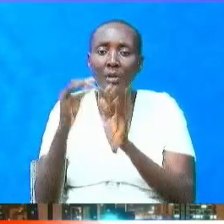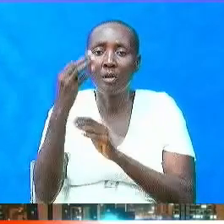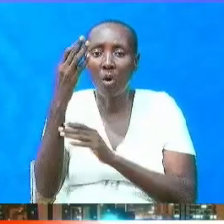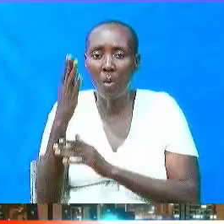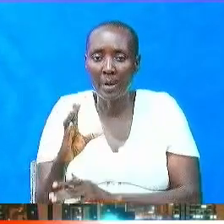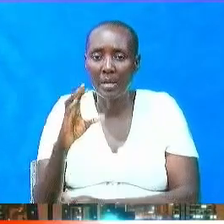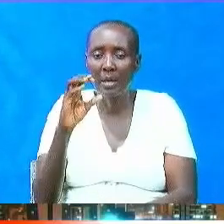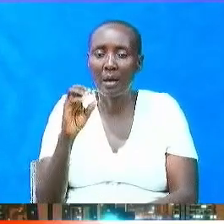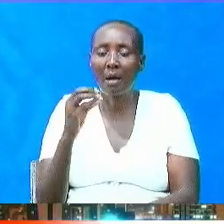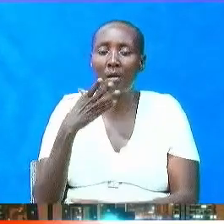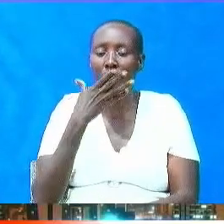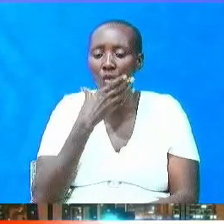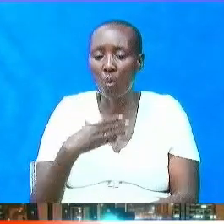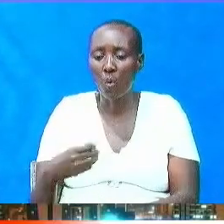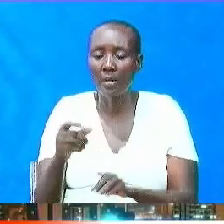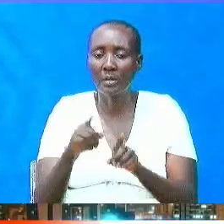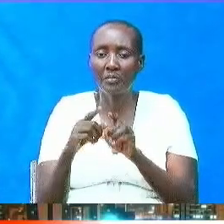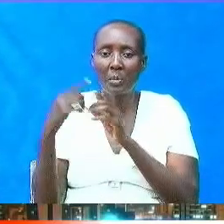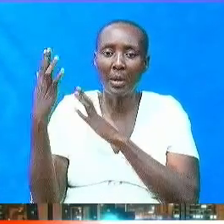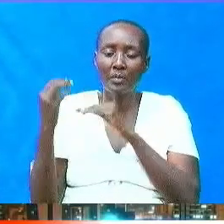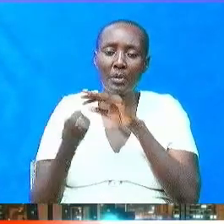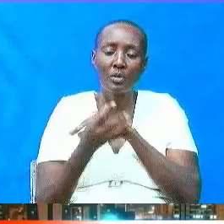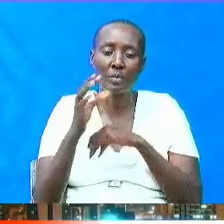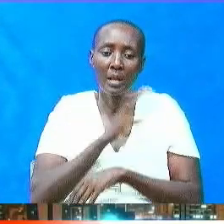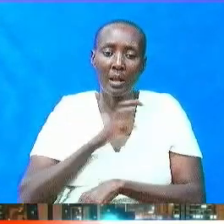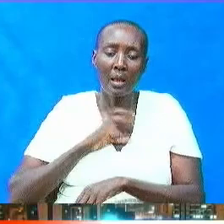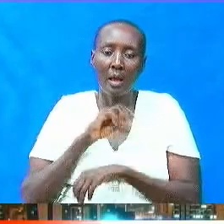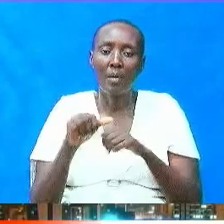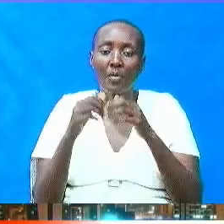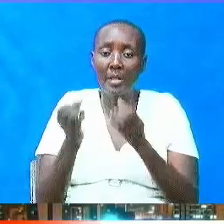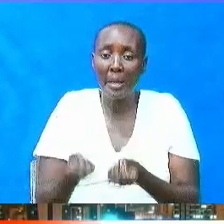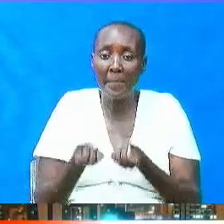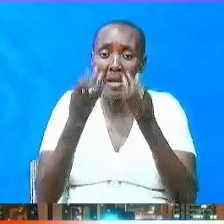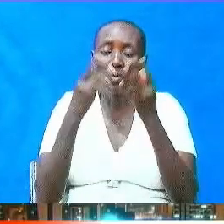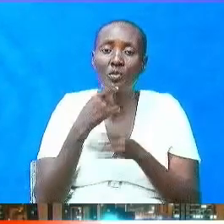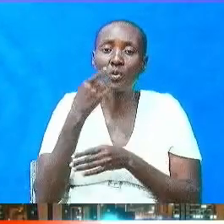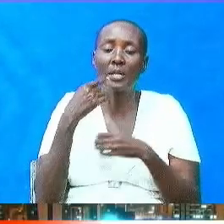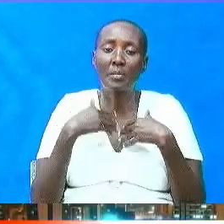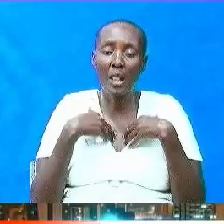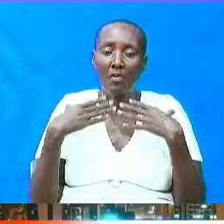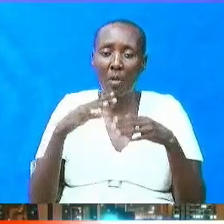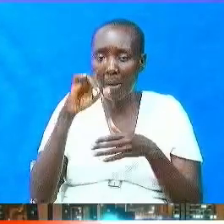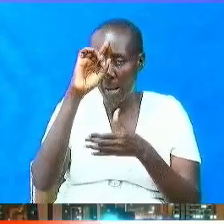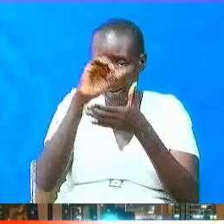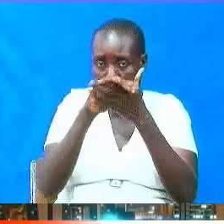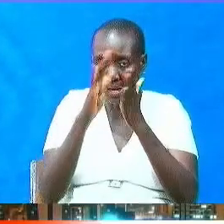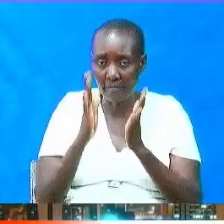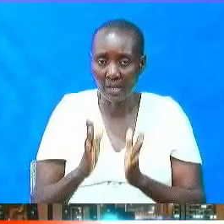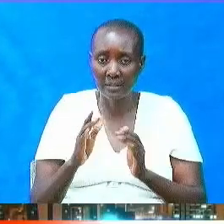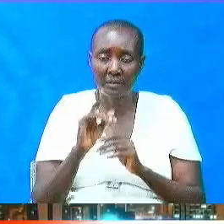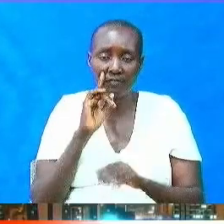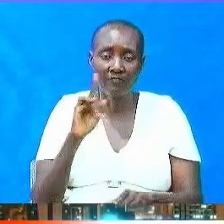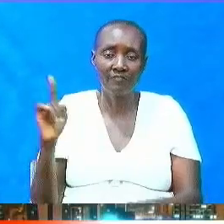Owori alitakiwa kueleza kamati hiyo kuhusu miujiza wanayodai kufanyia waumini. Hebu na tupate walichokisema mbele